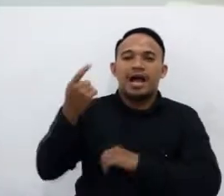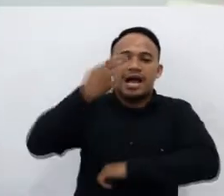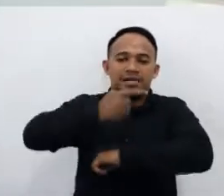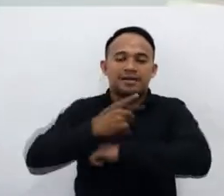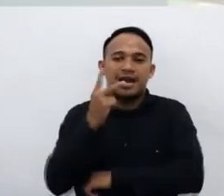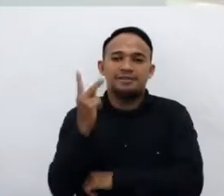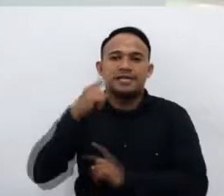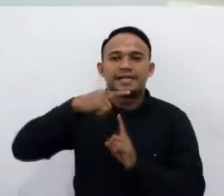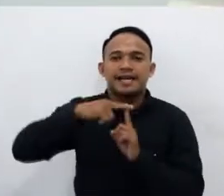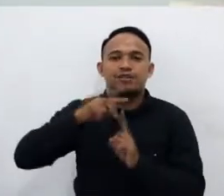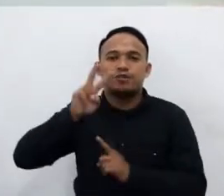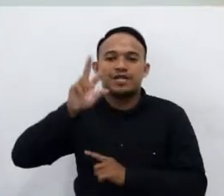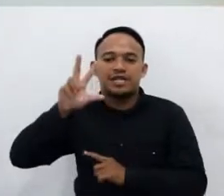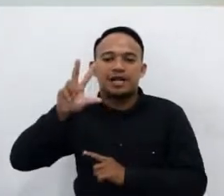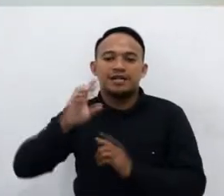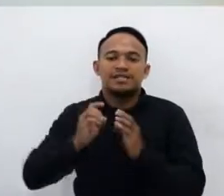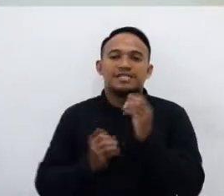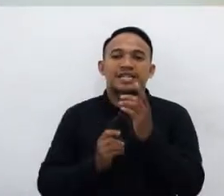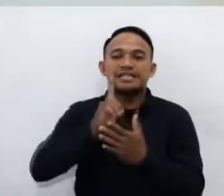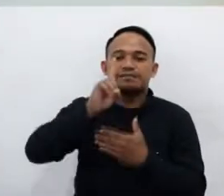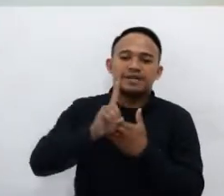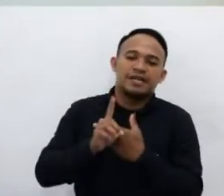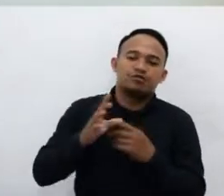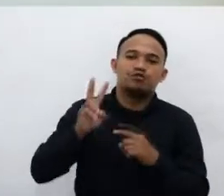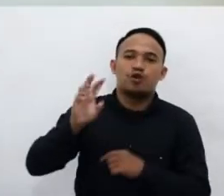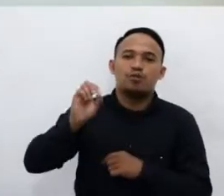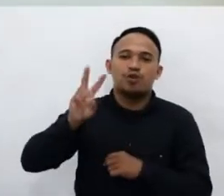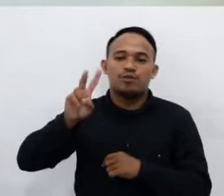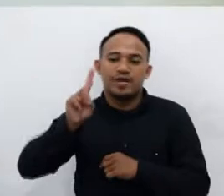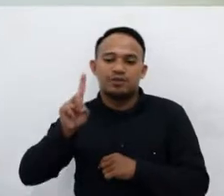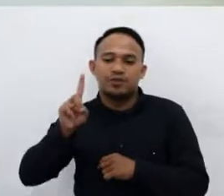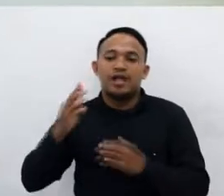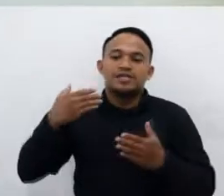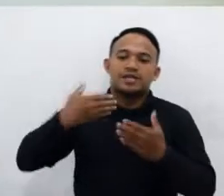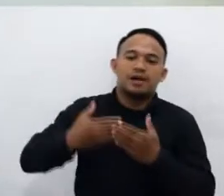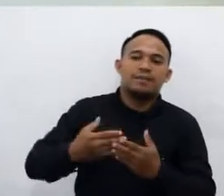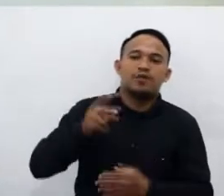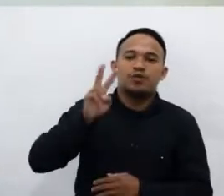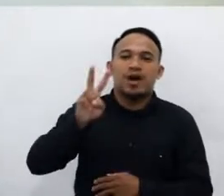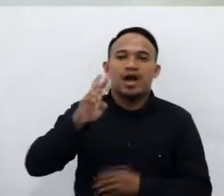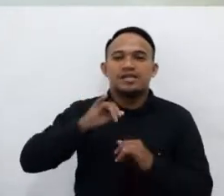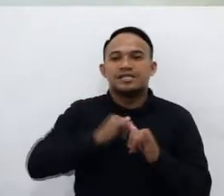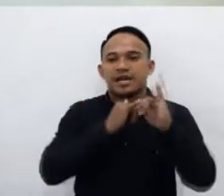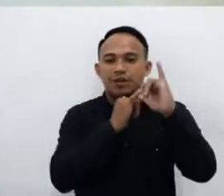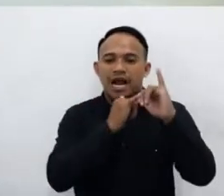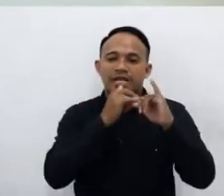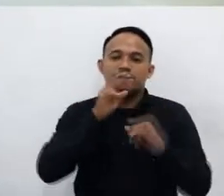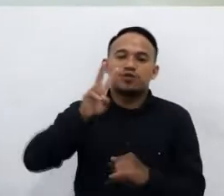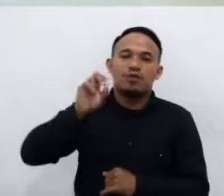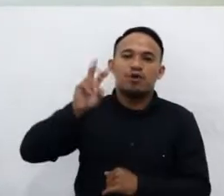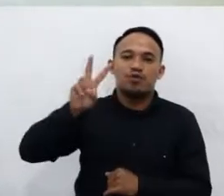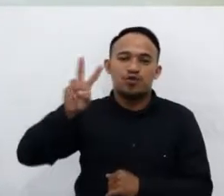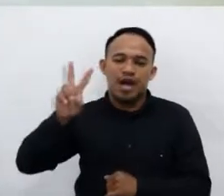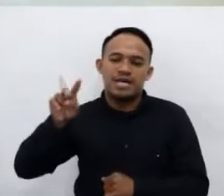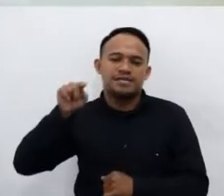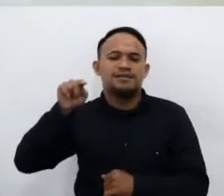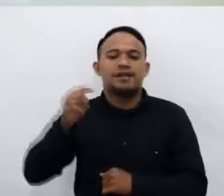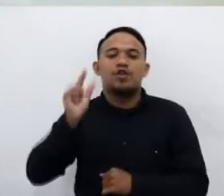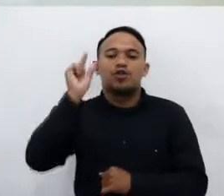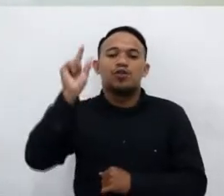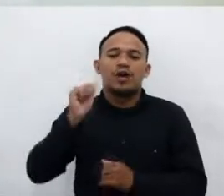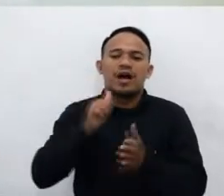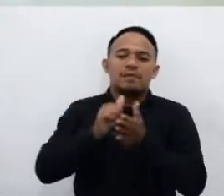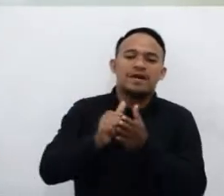Operasi ini berlangsung pada hari Kamis 23 Desember 2021 hingga 2 Januari